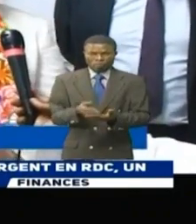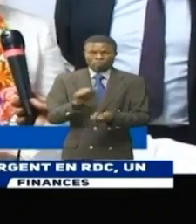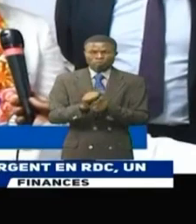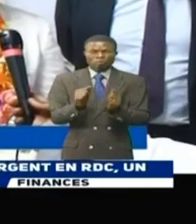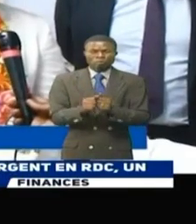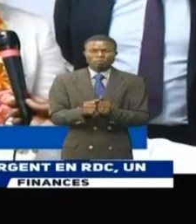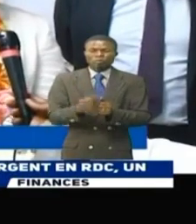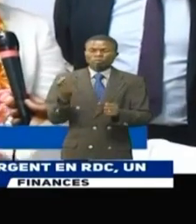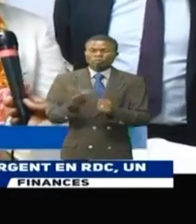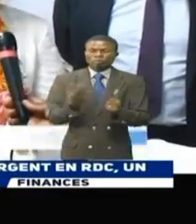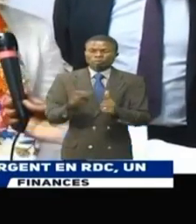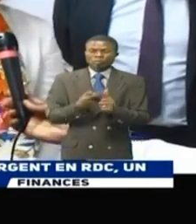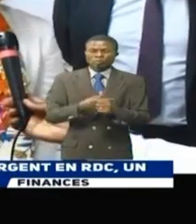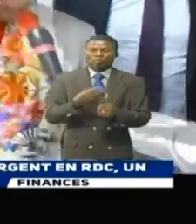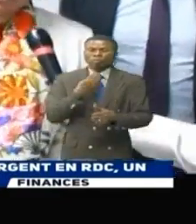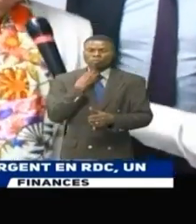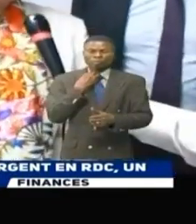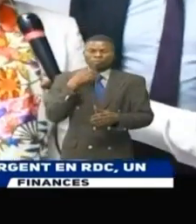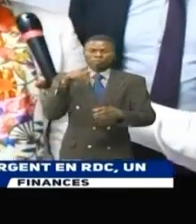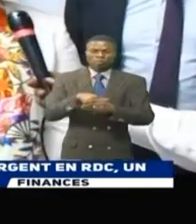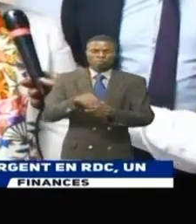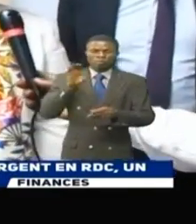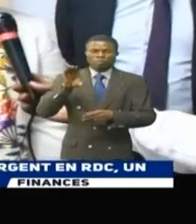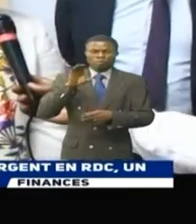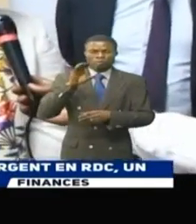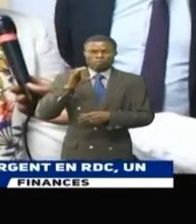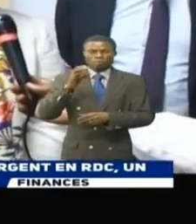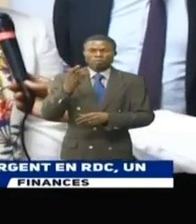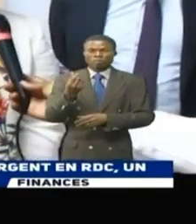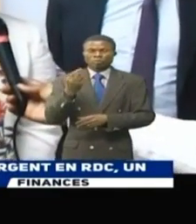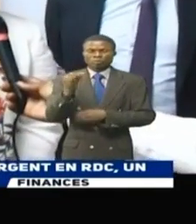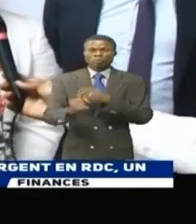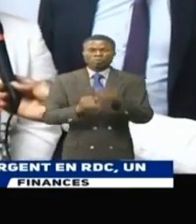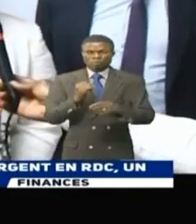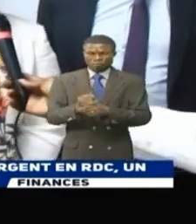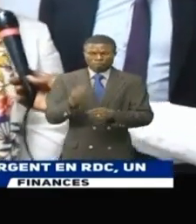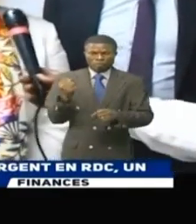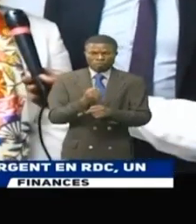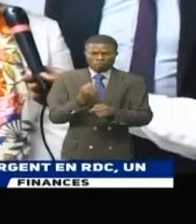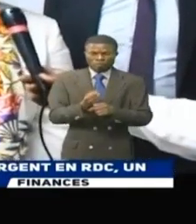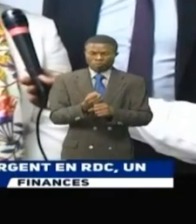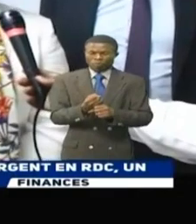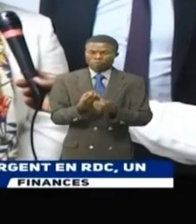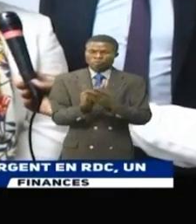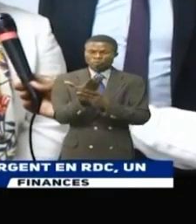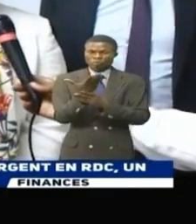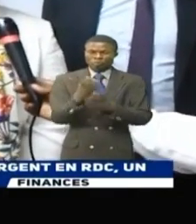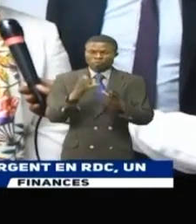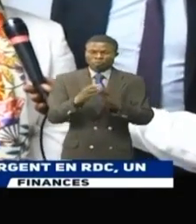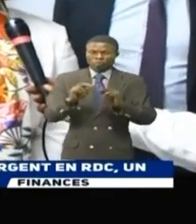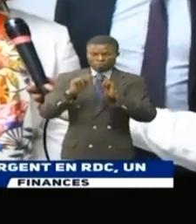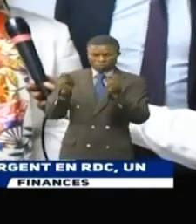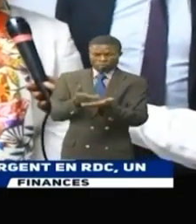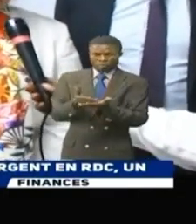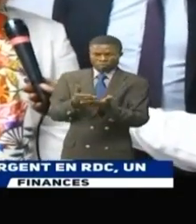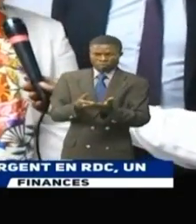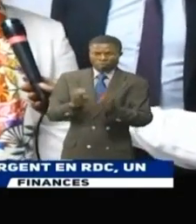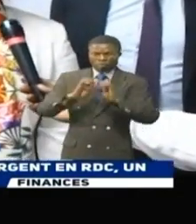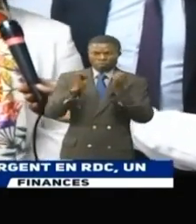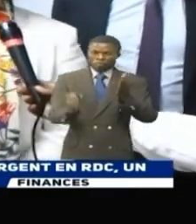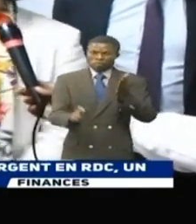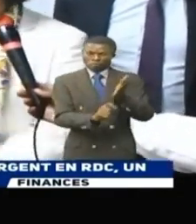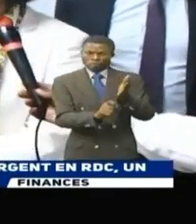important au niveau de FMI. Nous avons fini en session de travail très productif avec la CNRF, l'équipe